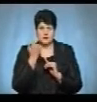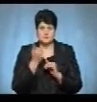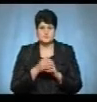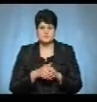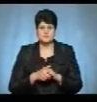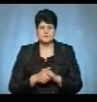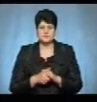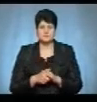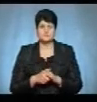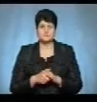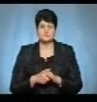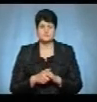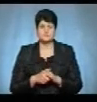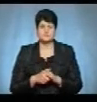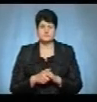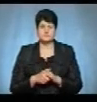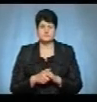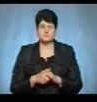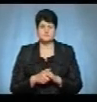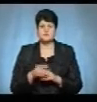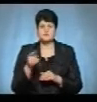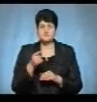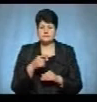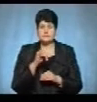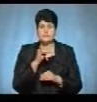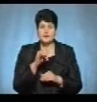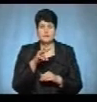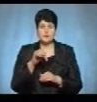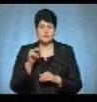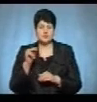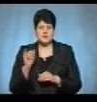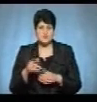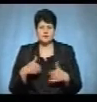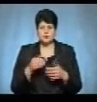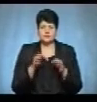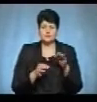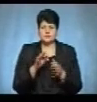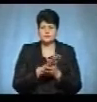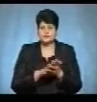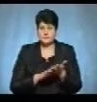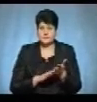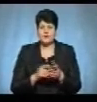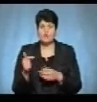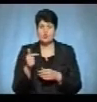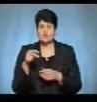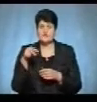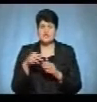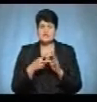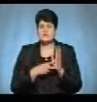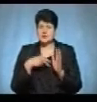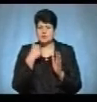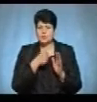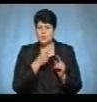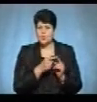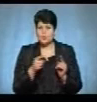Василь Панчук, новини. Тернополянка Юлія Мамчак звернулася до суду з позовною заявою у грудні 2017